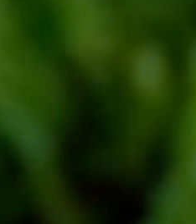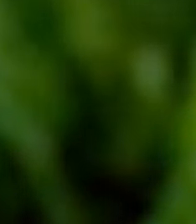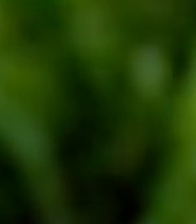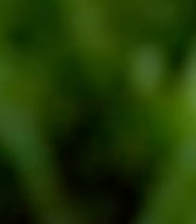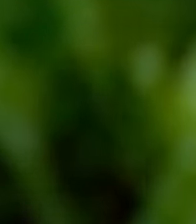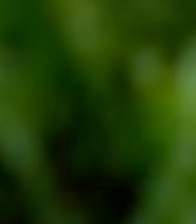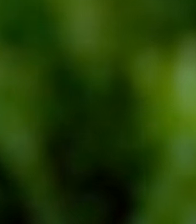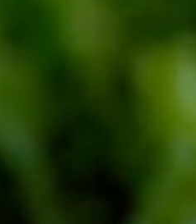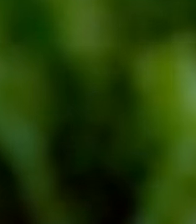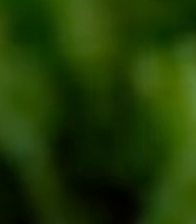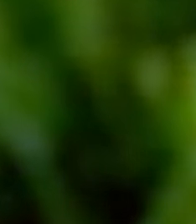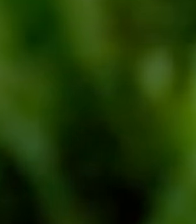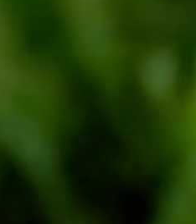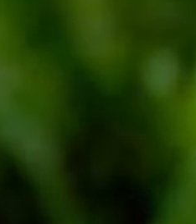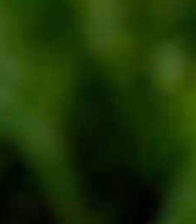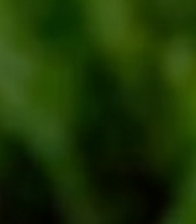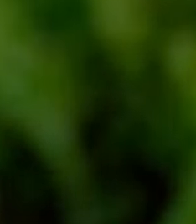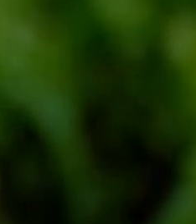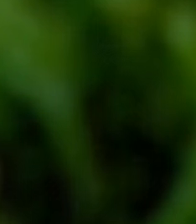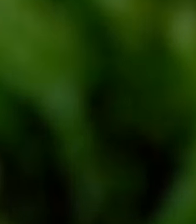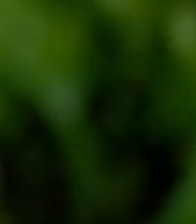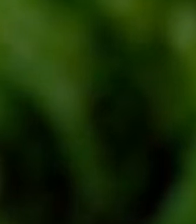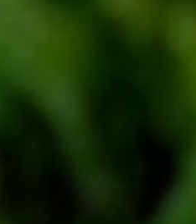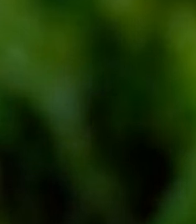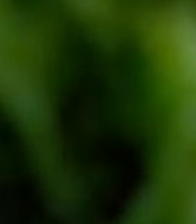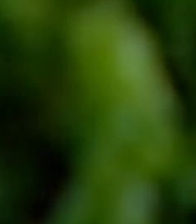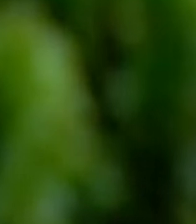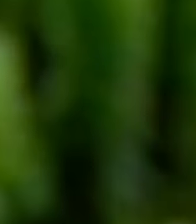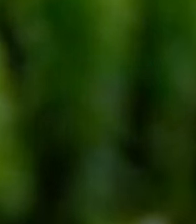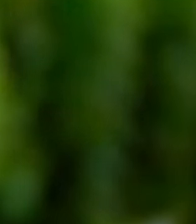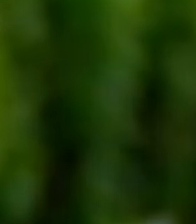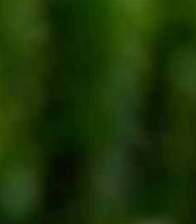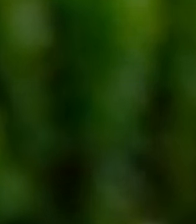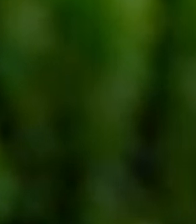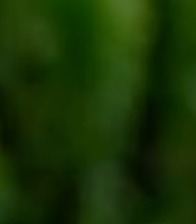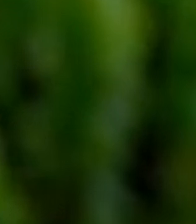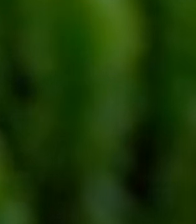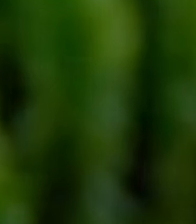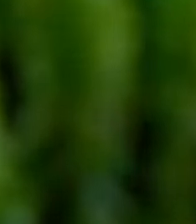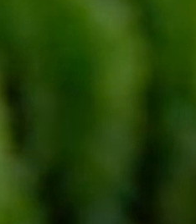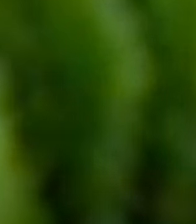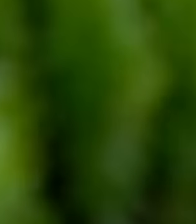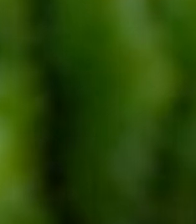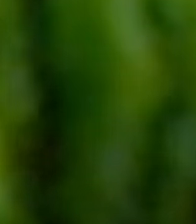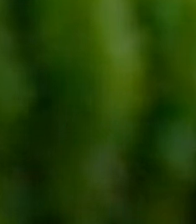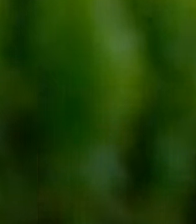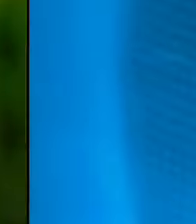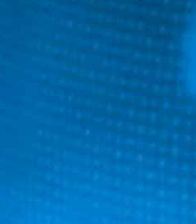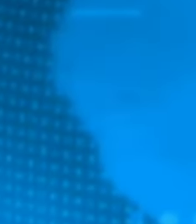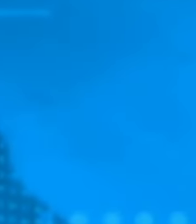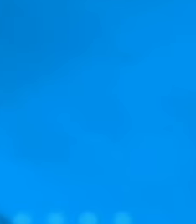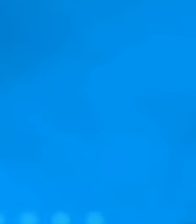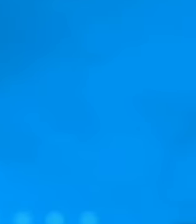olduğunu. Kendisini ekranlardan tanıyoruz efendim. Eseri için yolu açık olsun diyoruz. Erişemeyenler